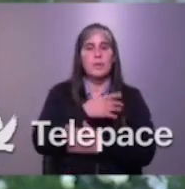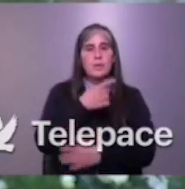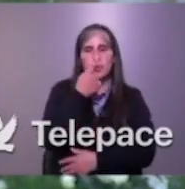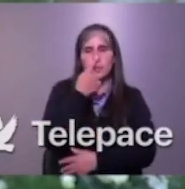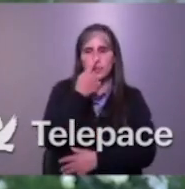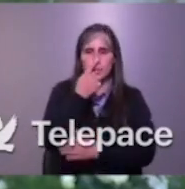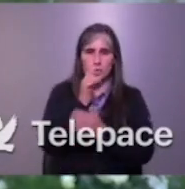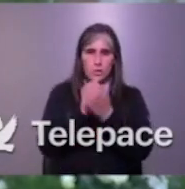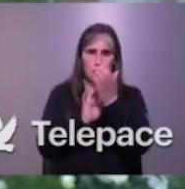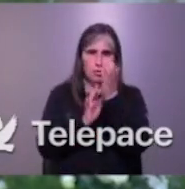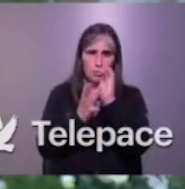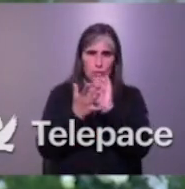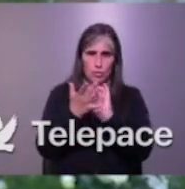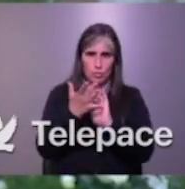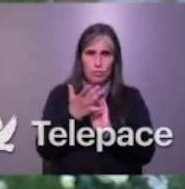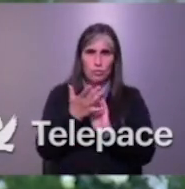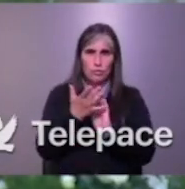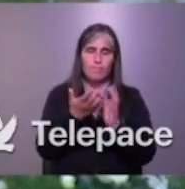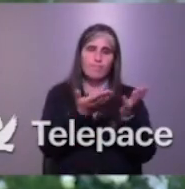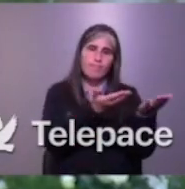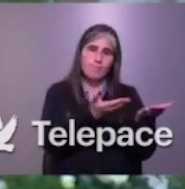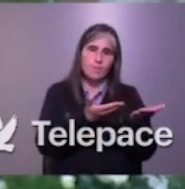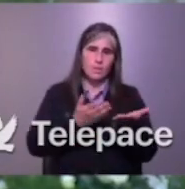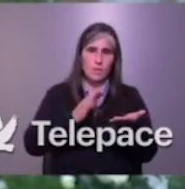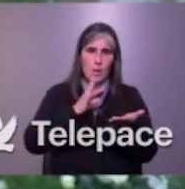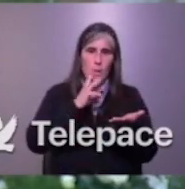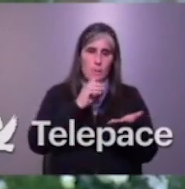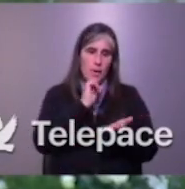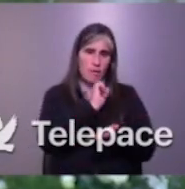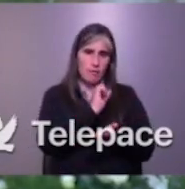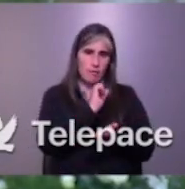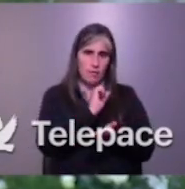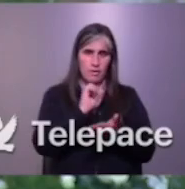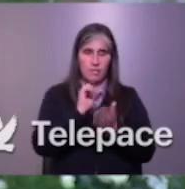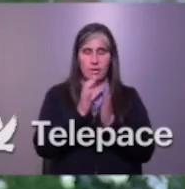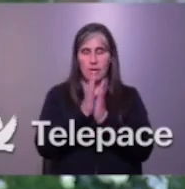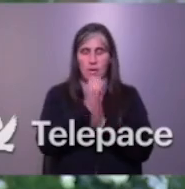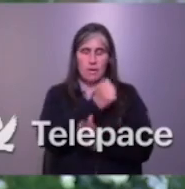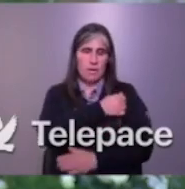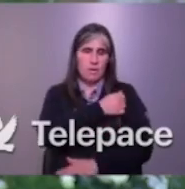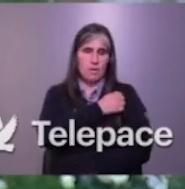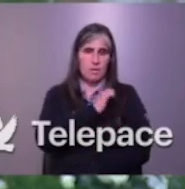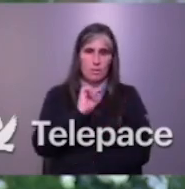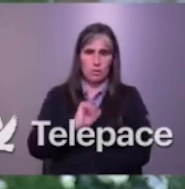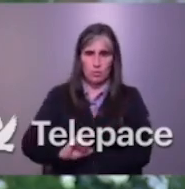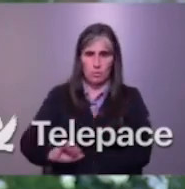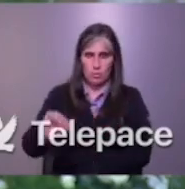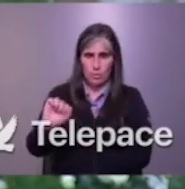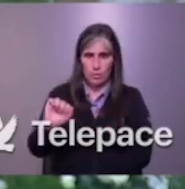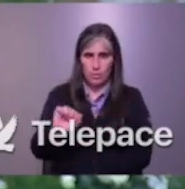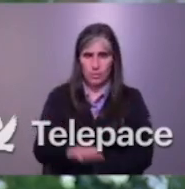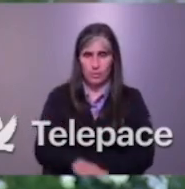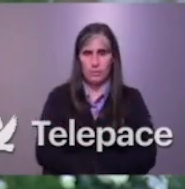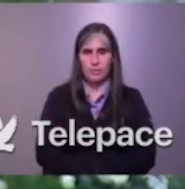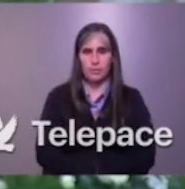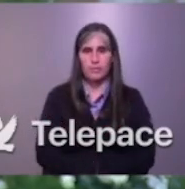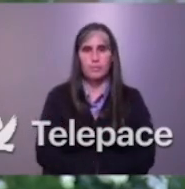o discípulo recebeu-a em sua casa.